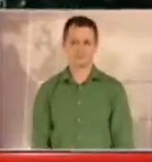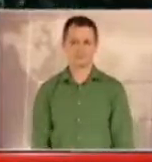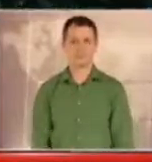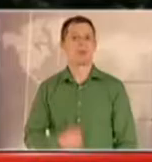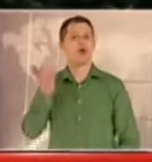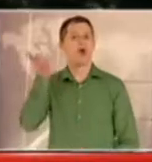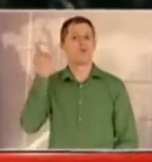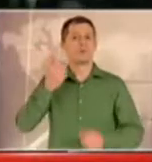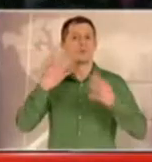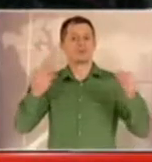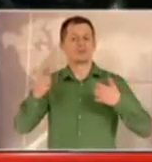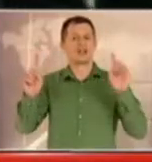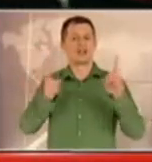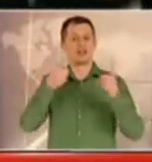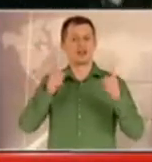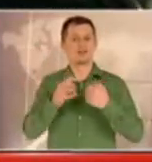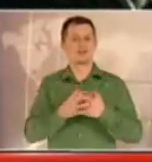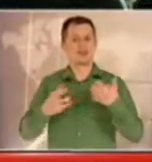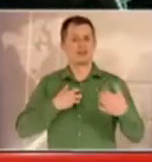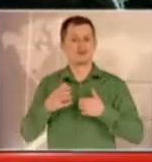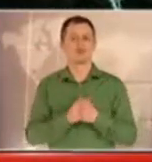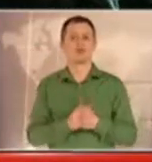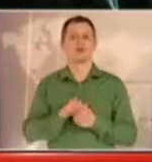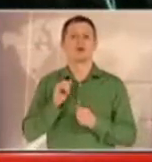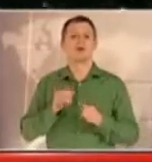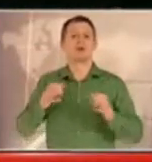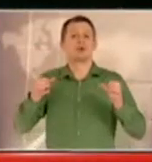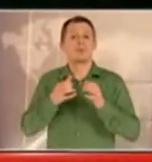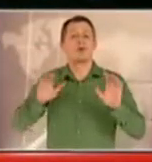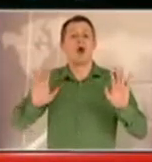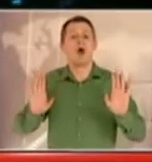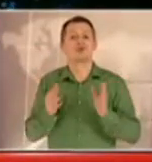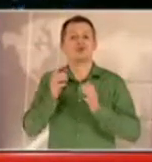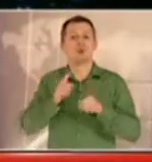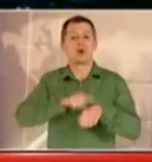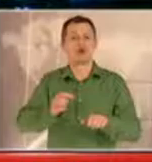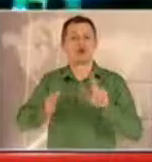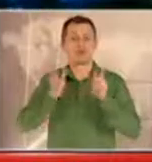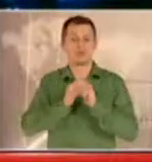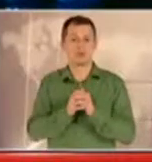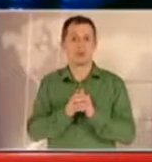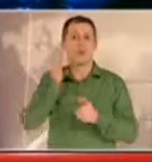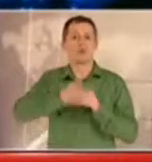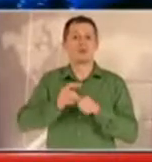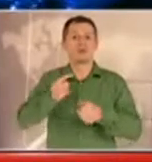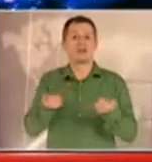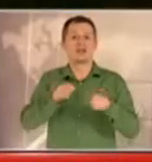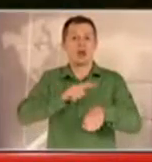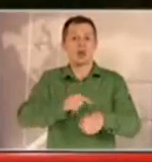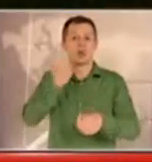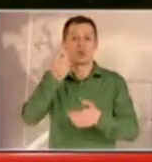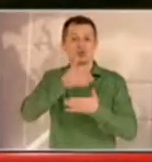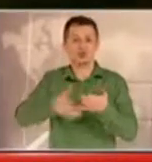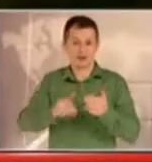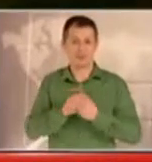Au fost numeroși artiști și trupe care au cântat încă de la ora 17. Ultimul recital s-a încheiat la ora 1:30, cu un